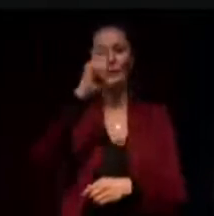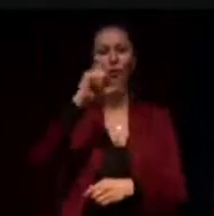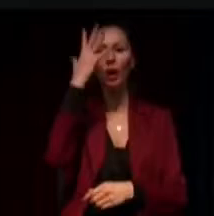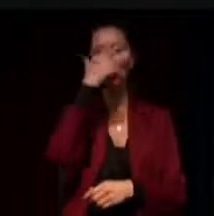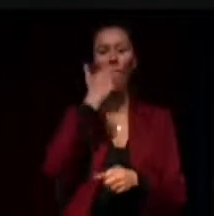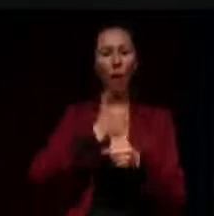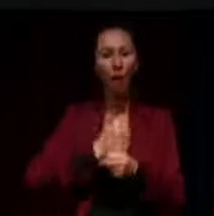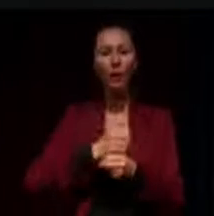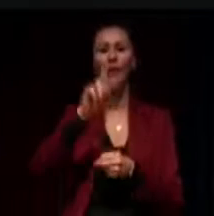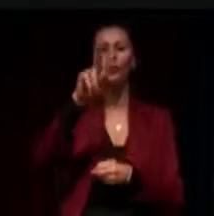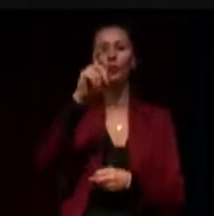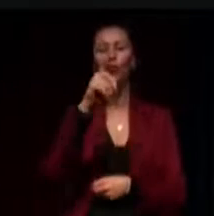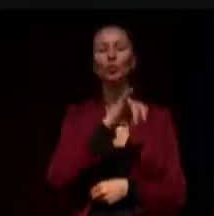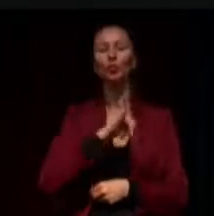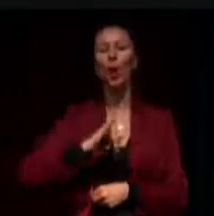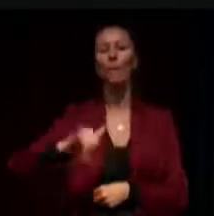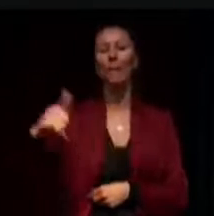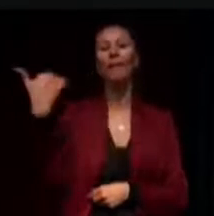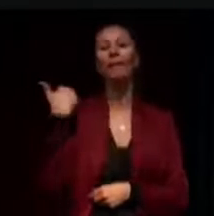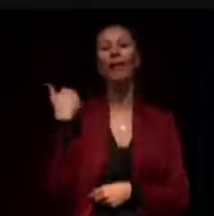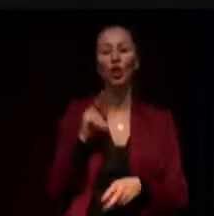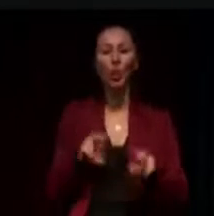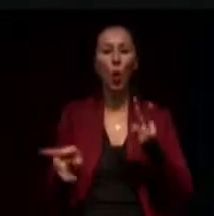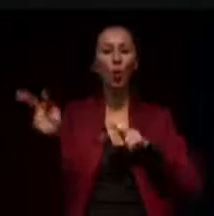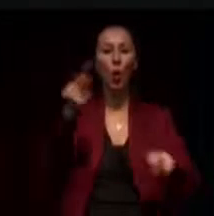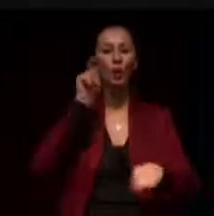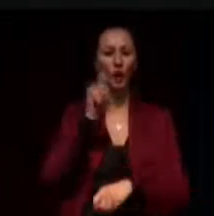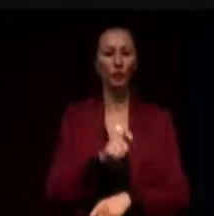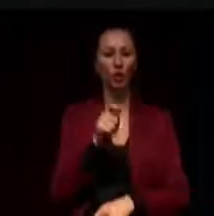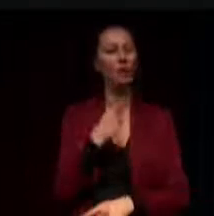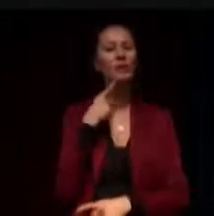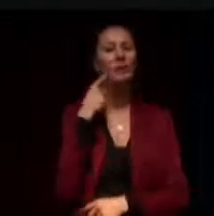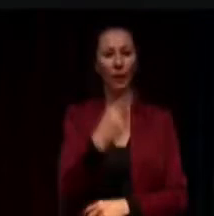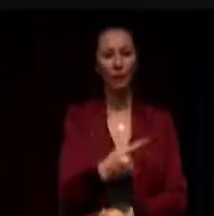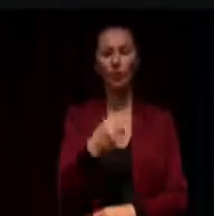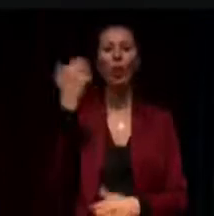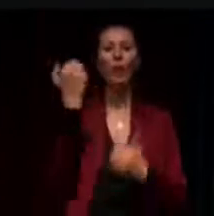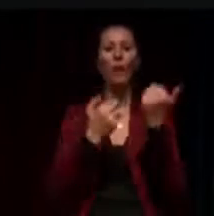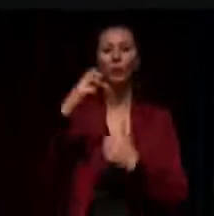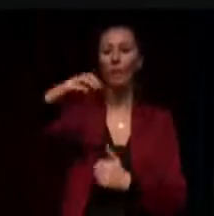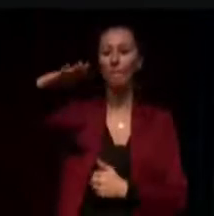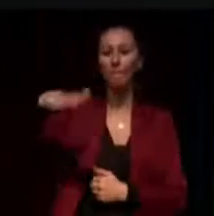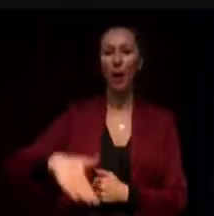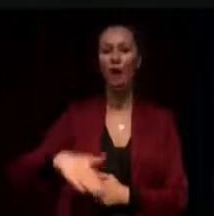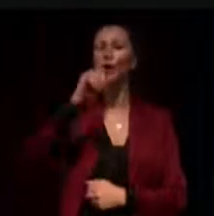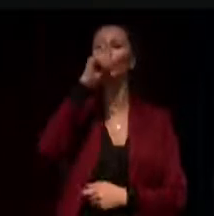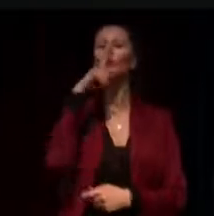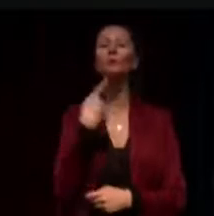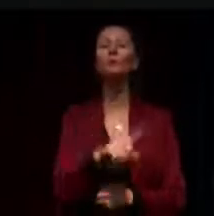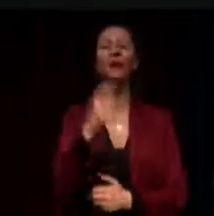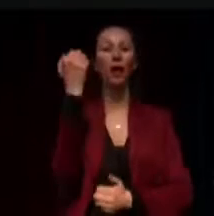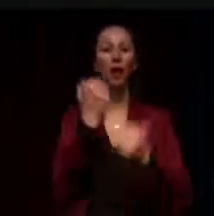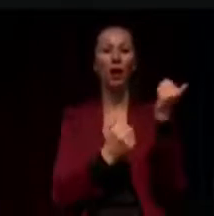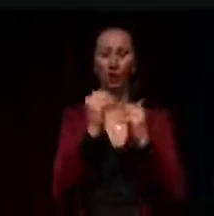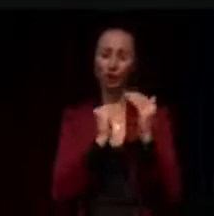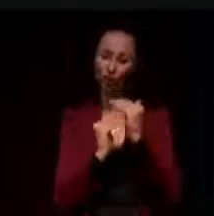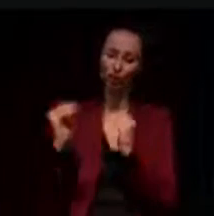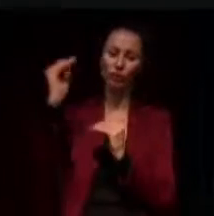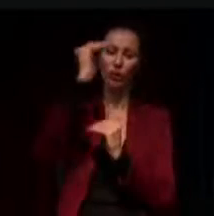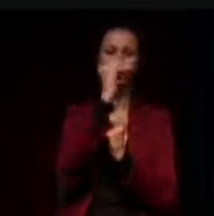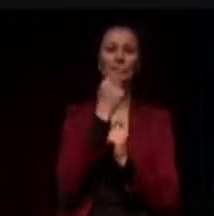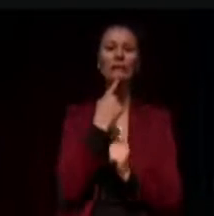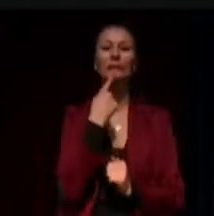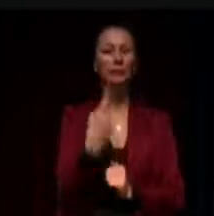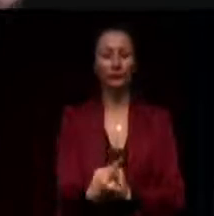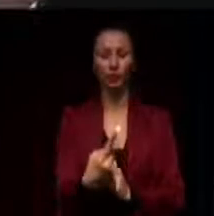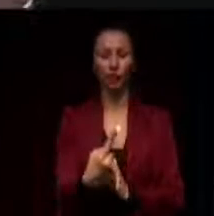Karabağlar'da 29 kilometre yeni yollar yapacağız demiş. Otopark kapasitesini 100 bin araç kapasitesine çıkartacağız